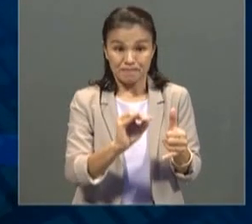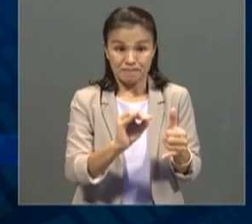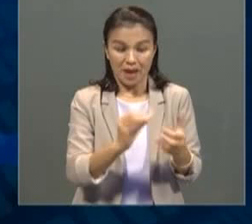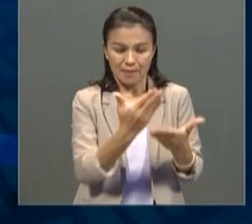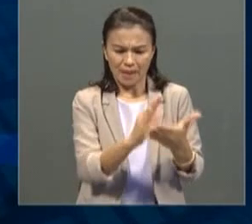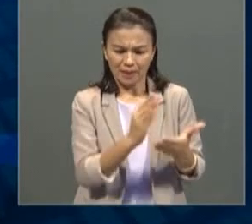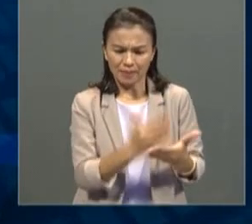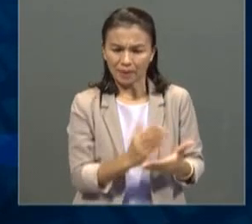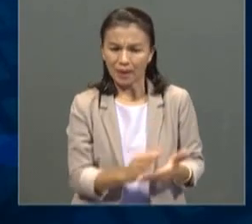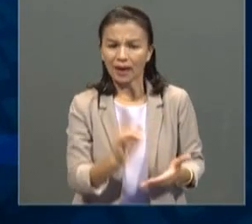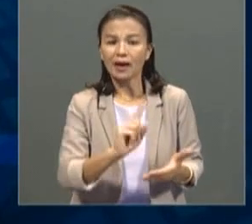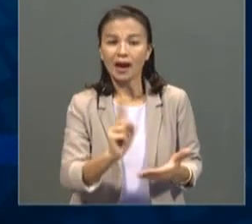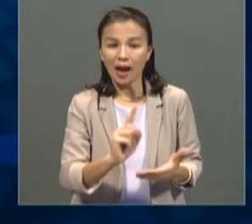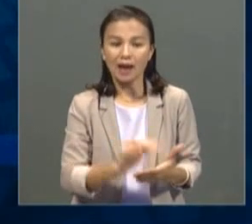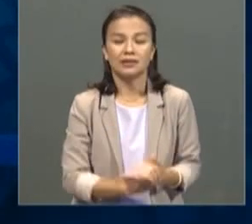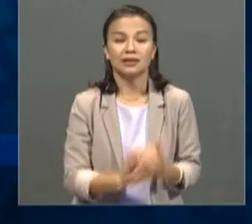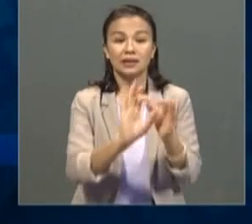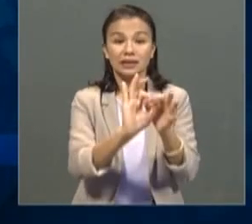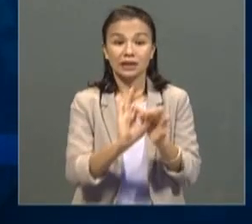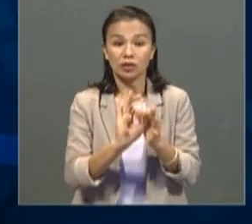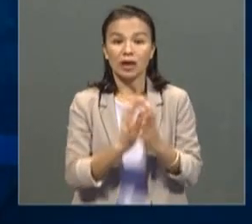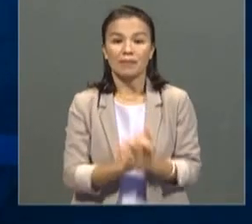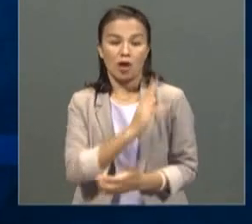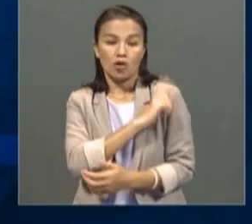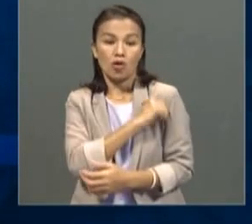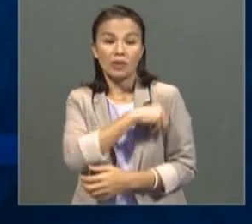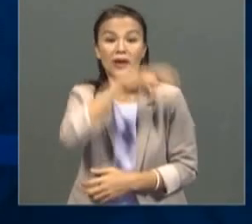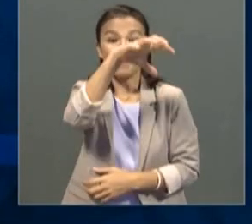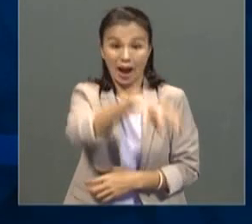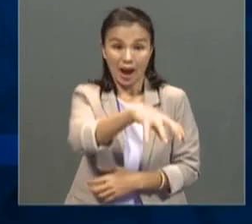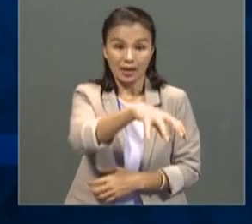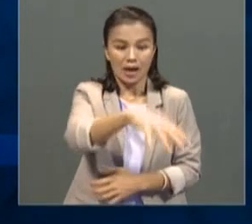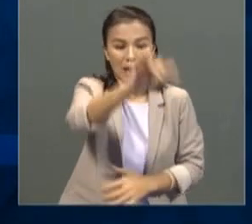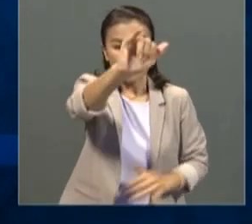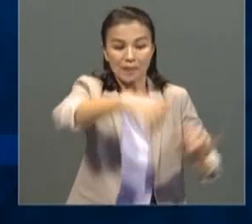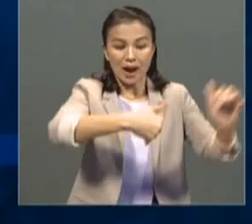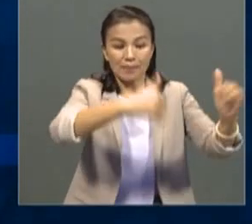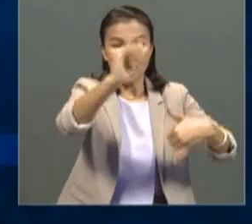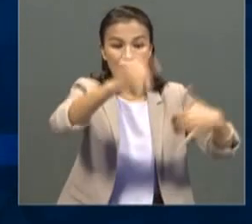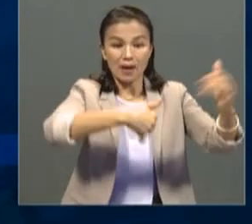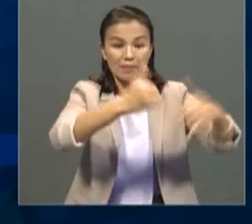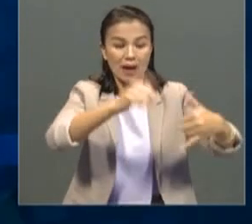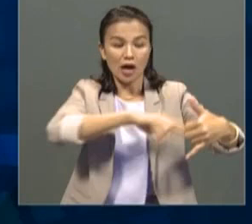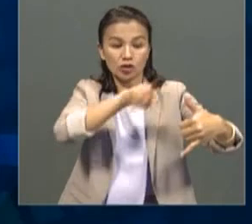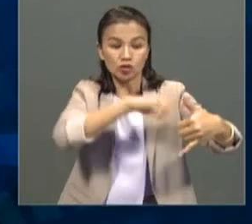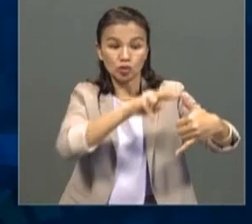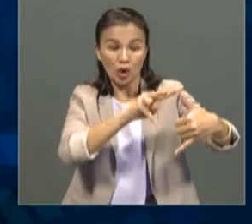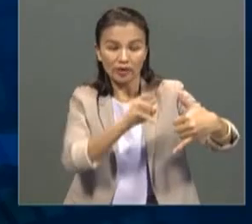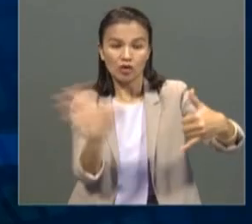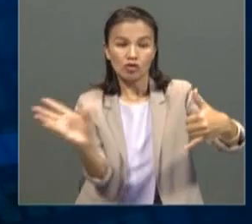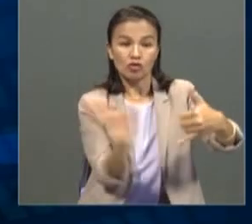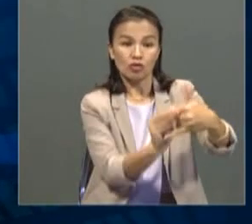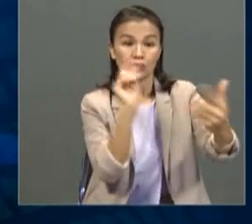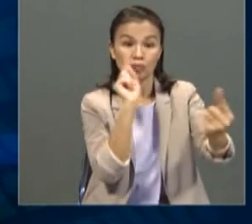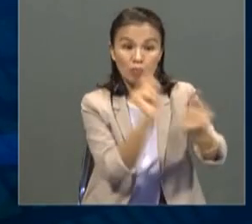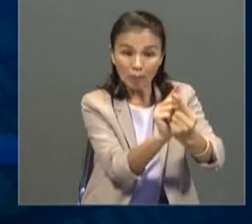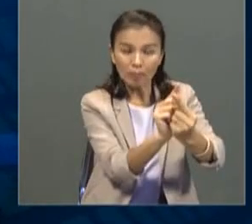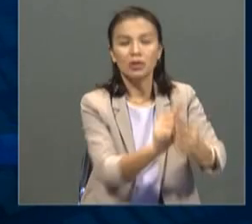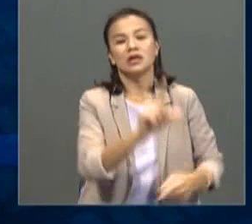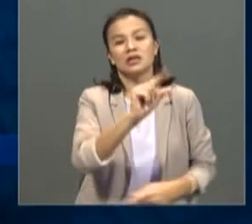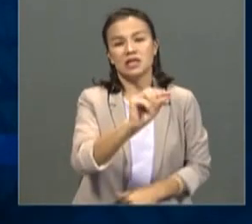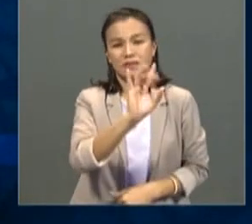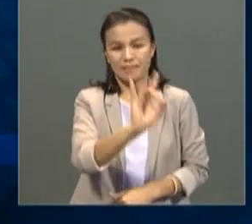24မှာ80အယောက်80ပိုးကူးတယ်အဲ့ဒီ80တဲမှာဆိုလို့ရှိရင်ဆေးရုံကိုဆေးကံနေမကောင်းလို့လာပြလို့တွေ့ခဲ့တာ28ယော